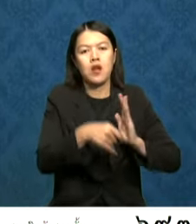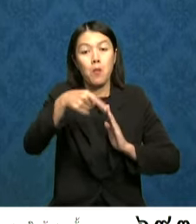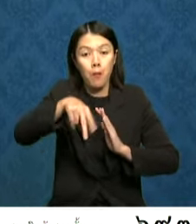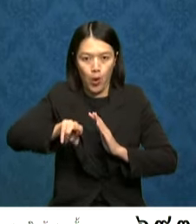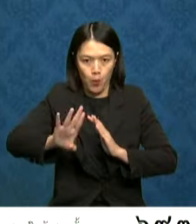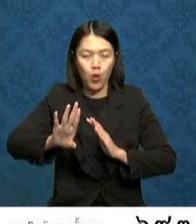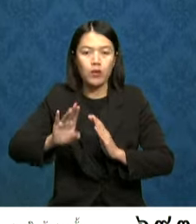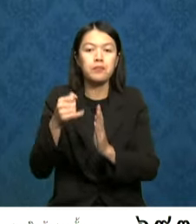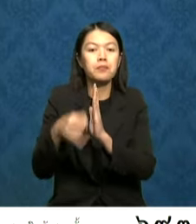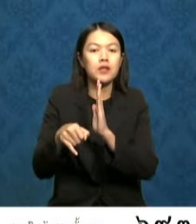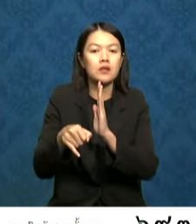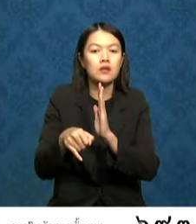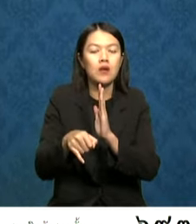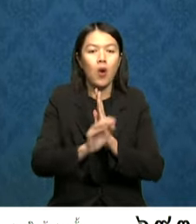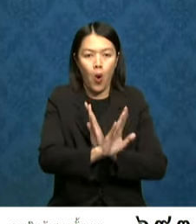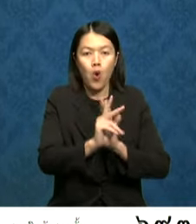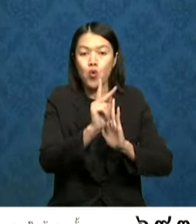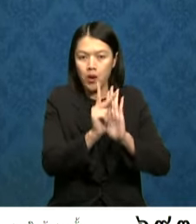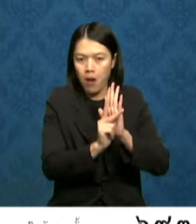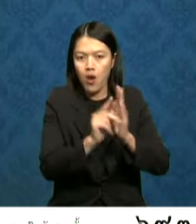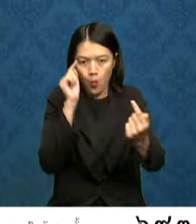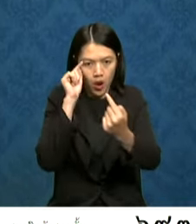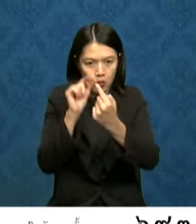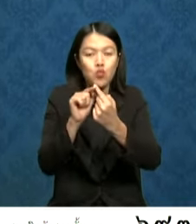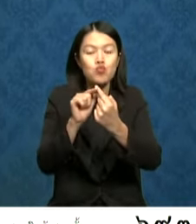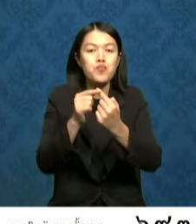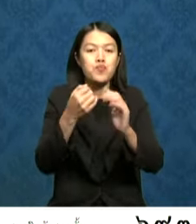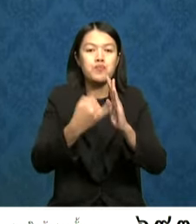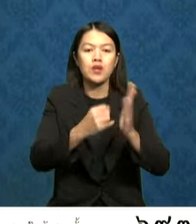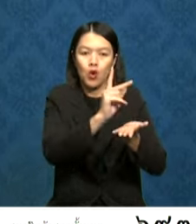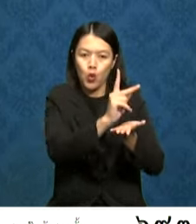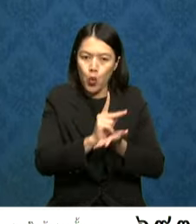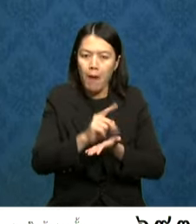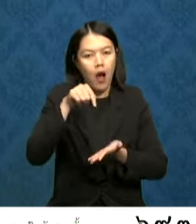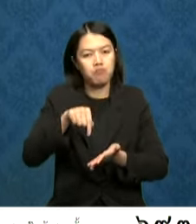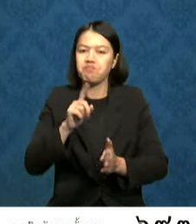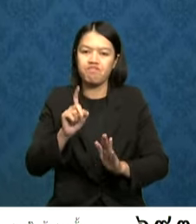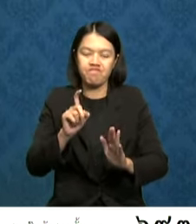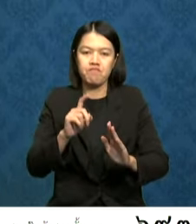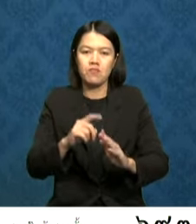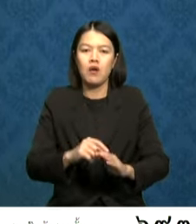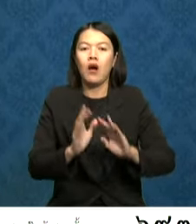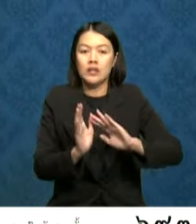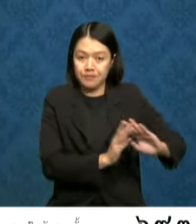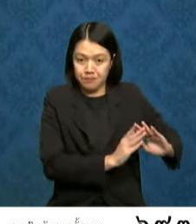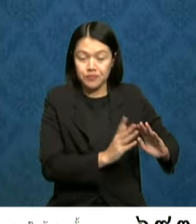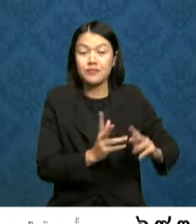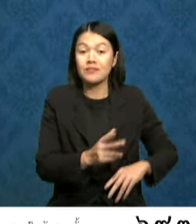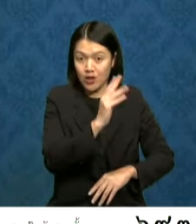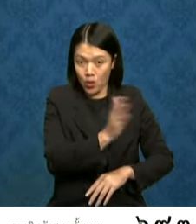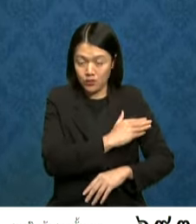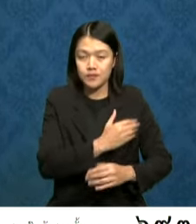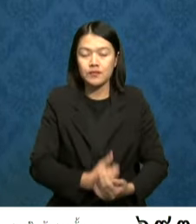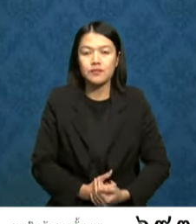เอ่อธกสนะคะที่ระบุวัตถุประสงค์เอาไว้ชัดเจนนะคะว่าเอามาใช้แบบนี้ไม่ได้นะคะเต้องตัดธกสออกไปค่ะแต่พอ